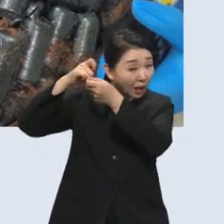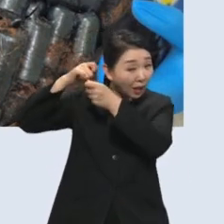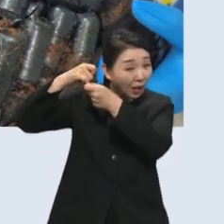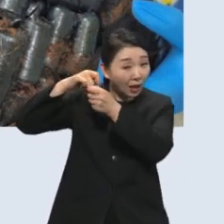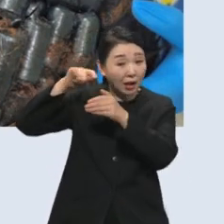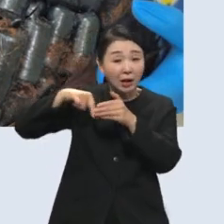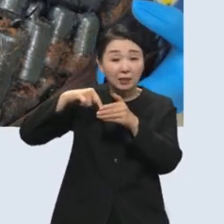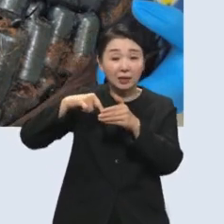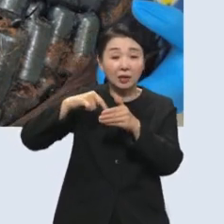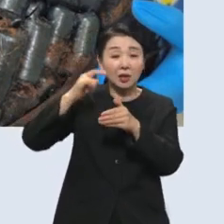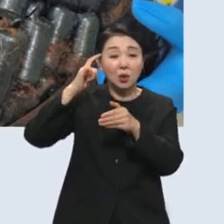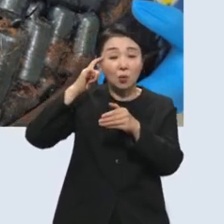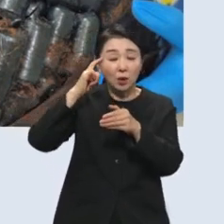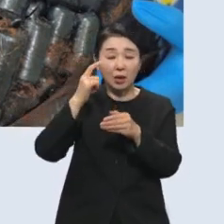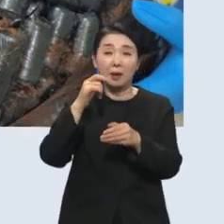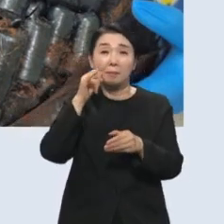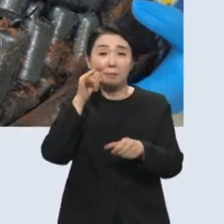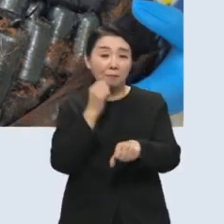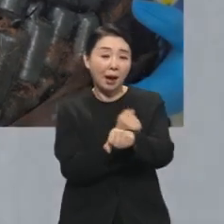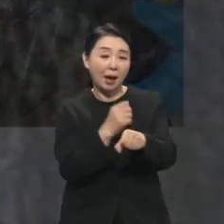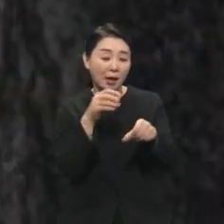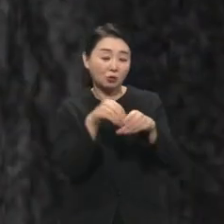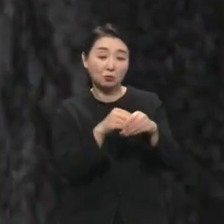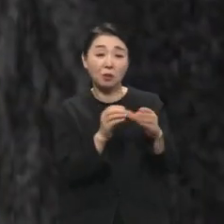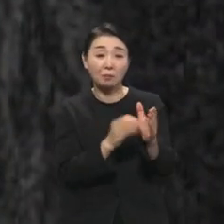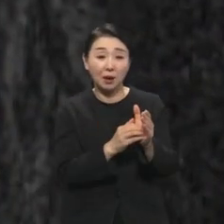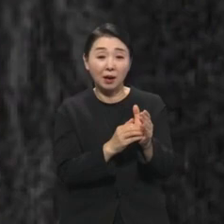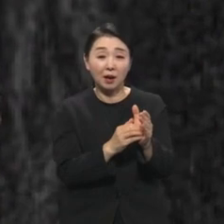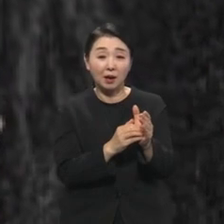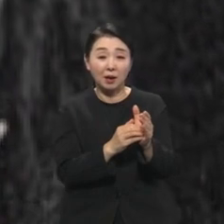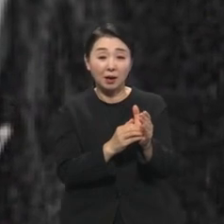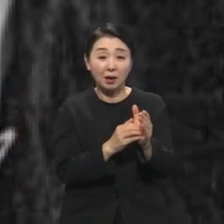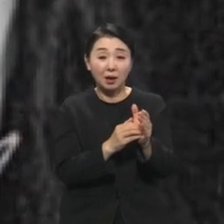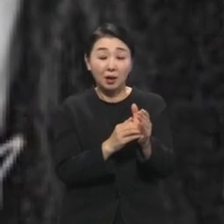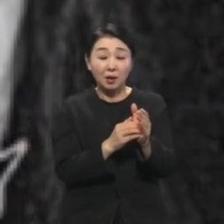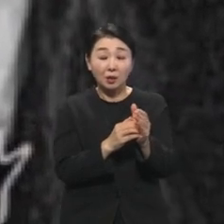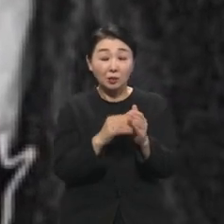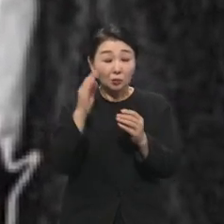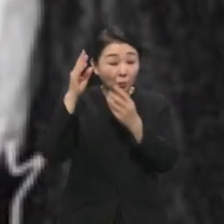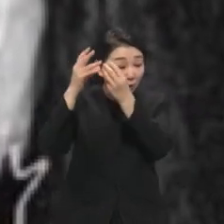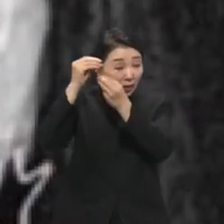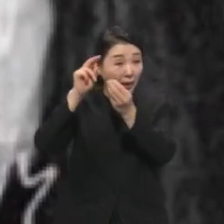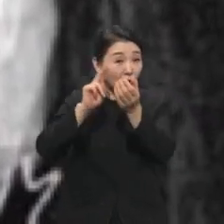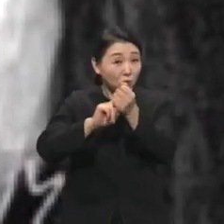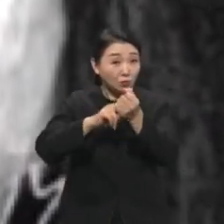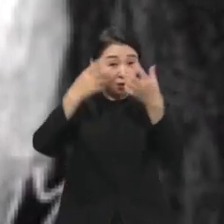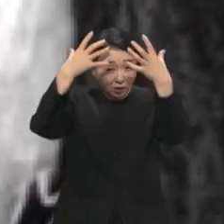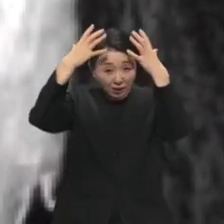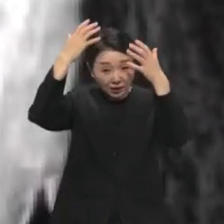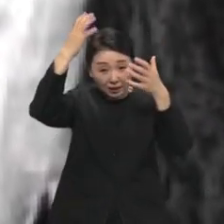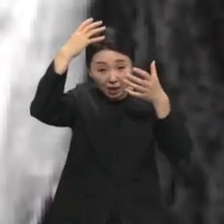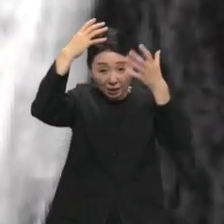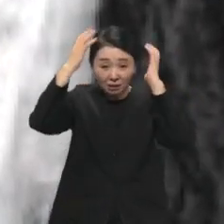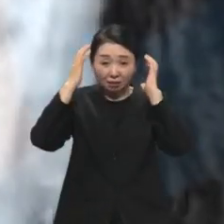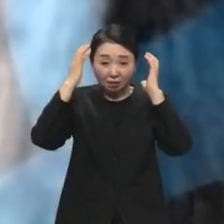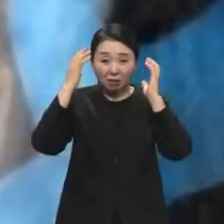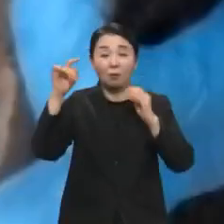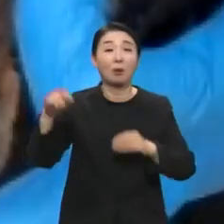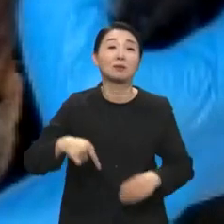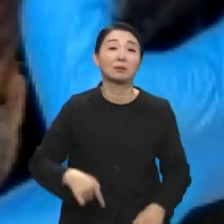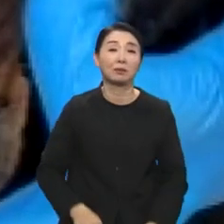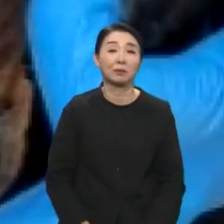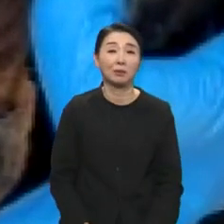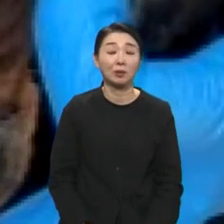안에다가 이제 마약을 숨겨서 머리카락 안에 숨기고 가발을 쓰고 온 그런까지 그렇죠 그리고 뭐 또 뭐이를 테면 이제